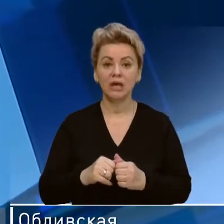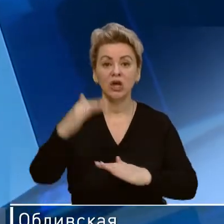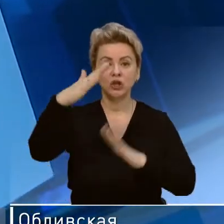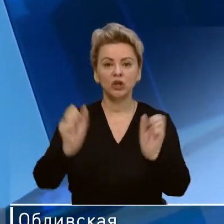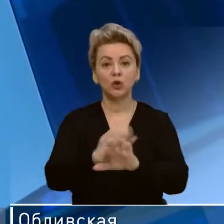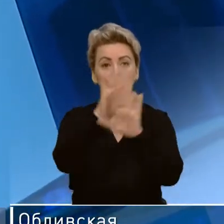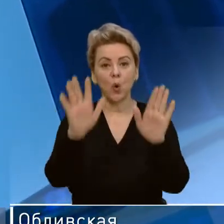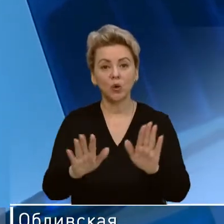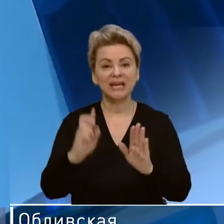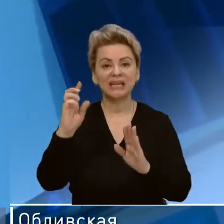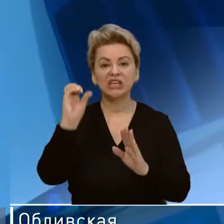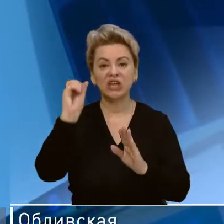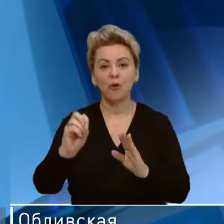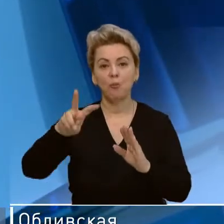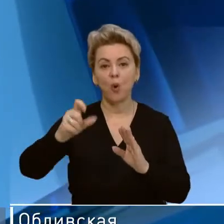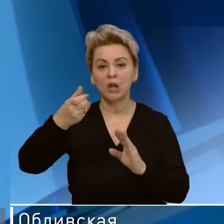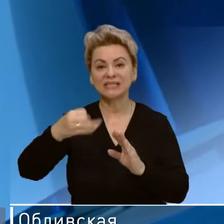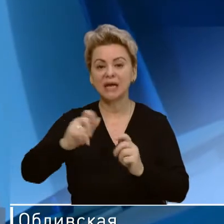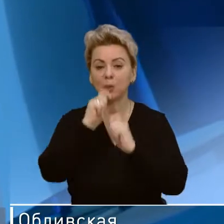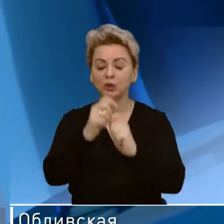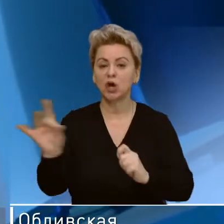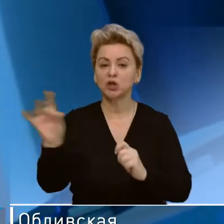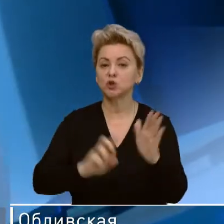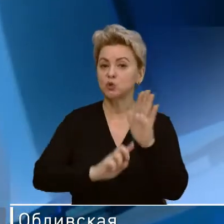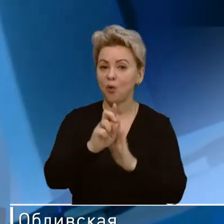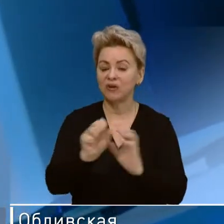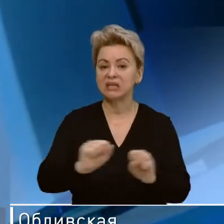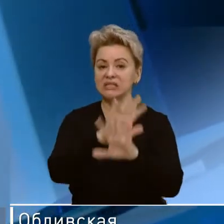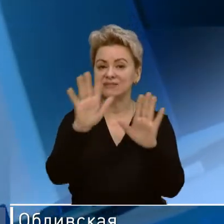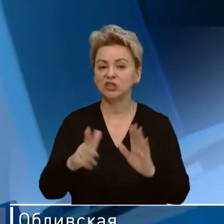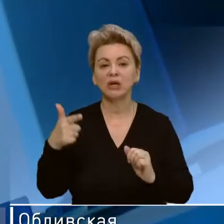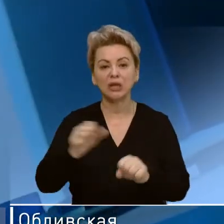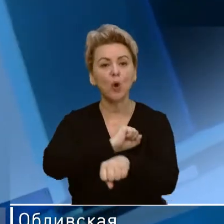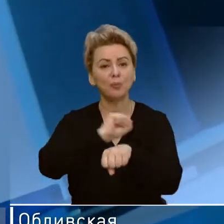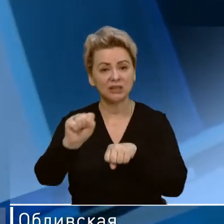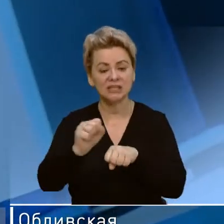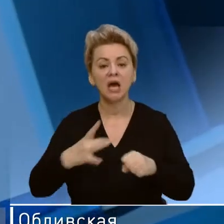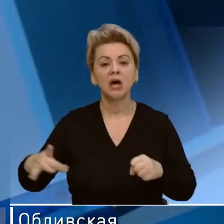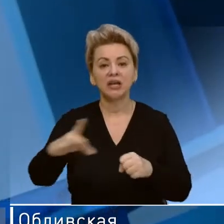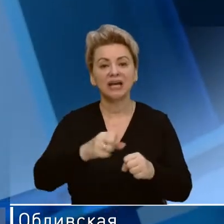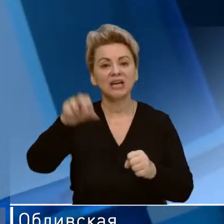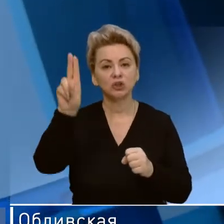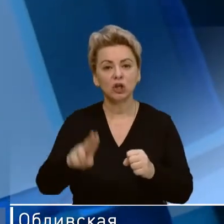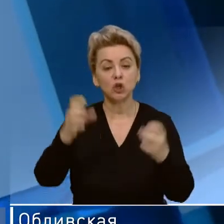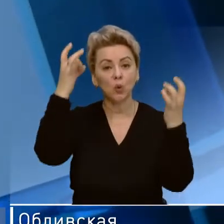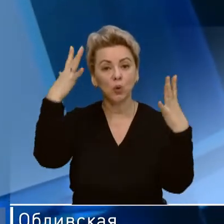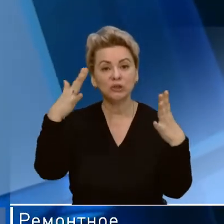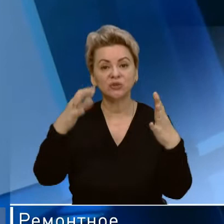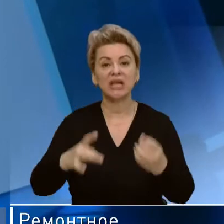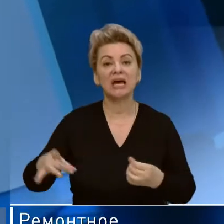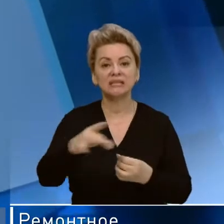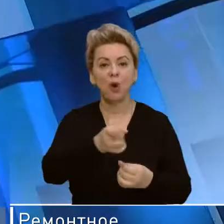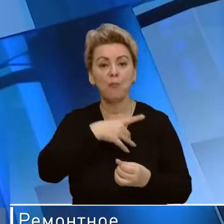Икону преподобной Евросинии Полоцкой подарила ростовскому храму святого Георгия Победоносца региональная национально-культурная